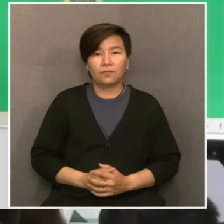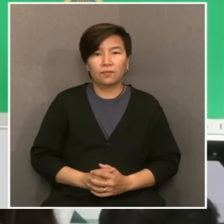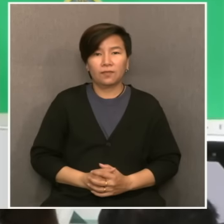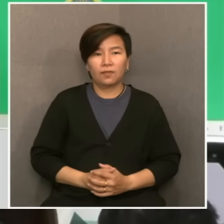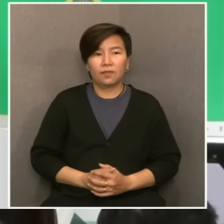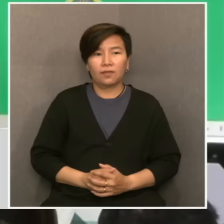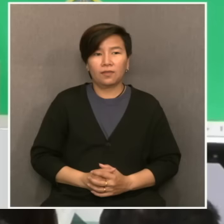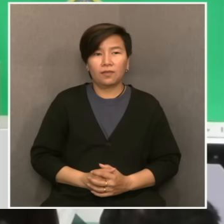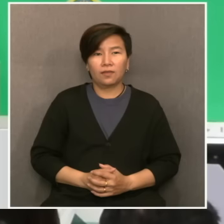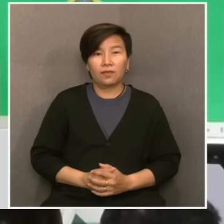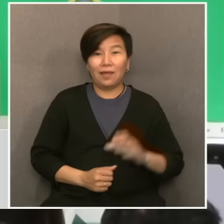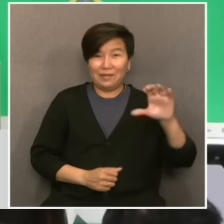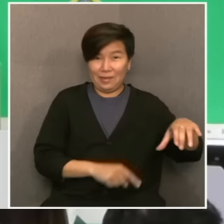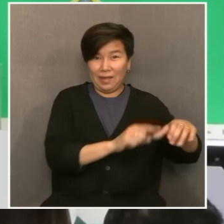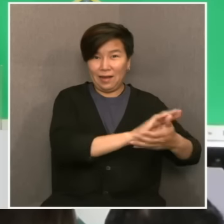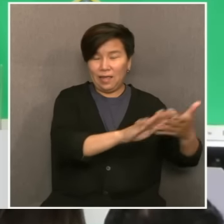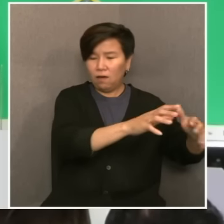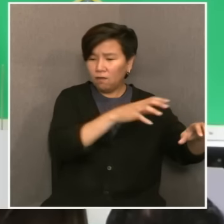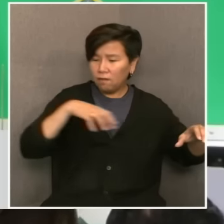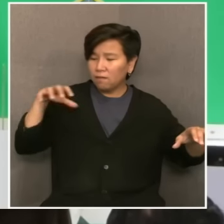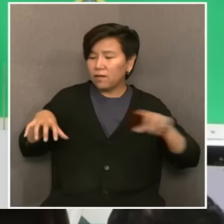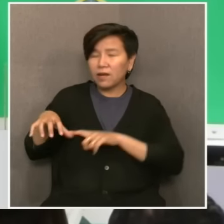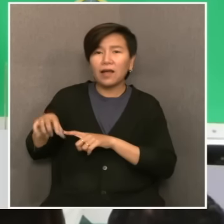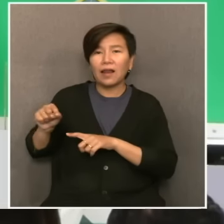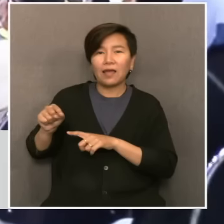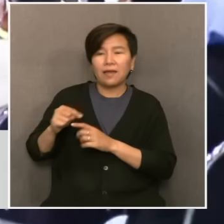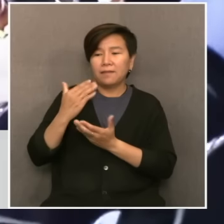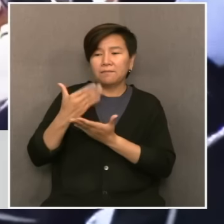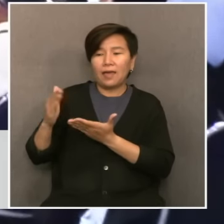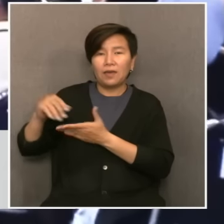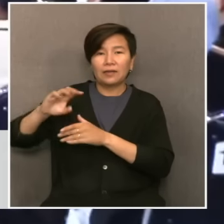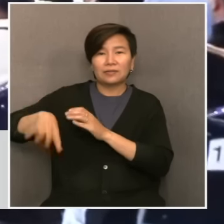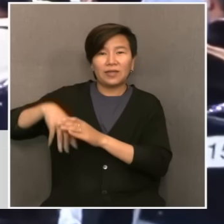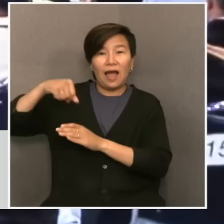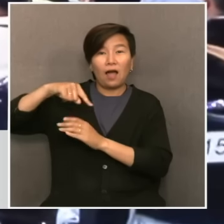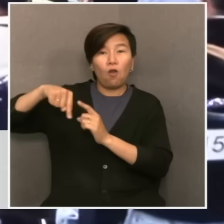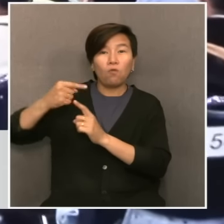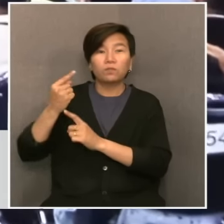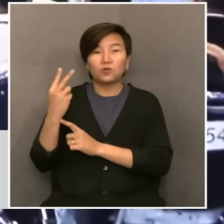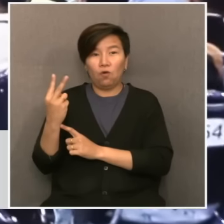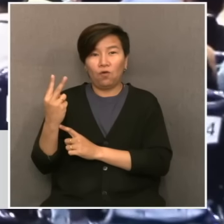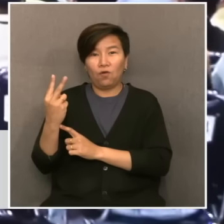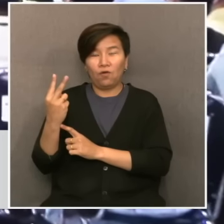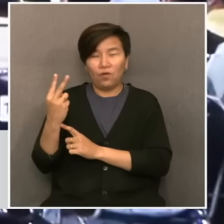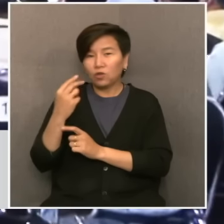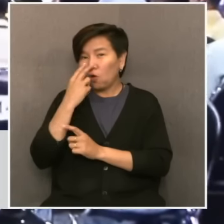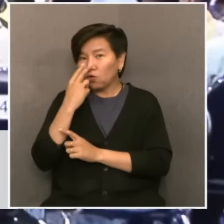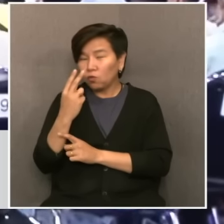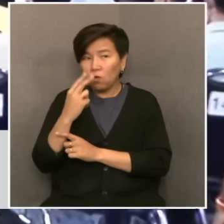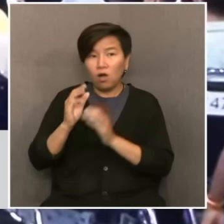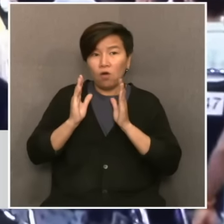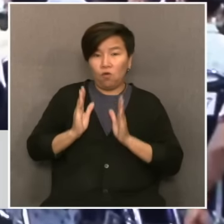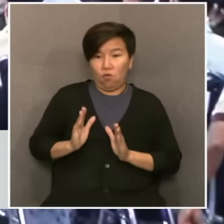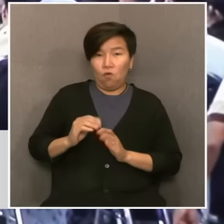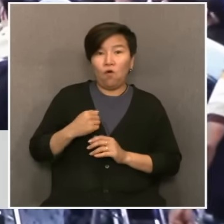2ของฟอร์นะคะก็จะเป็นพื้นที่สำหรับจับสลากแบ่งสายในรอบที่2ค่ะเพื่อที่จะเลือกไข้โดยผู้สมัครจะส่งตัวแ